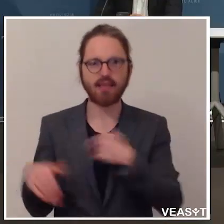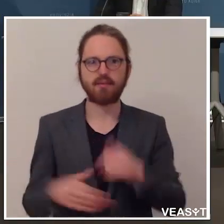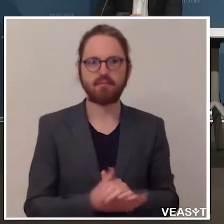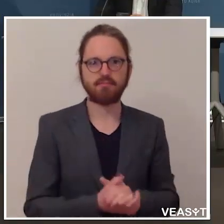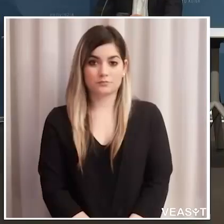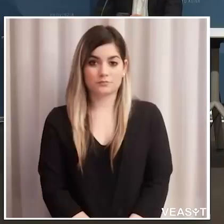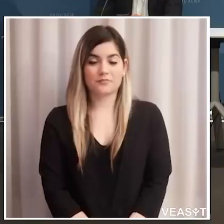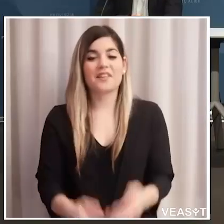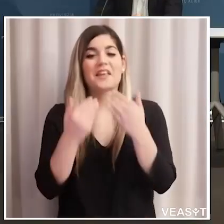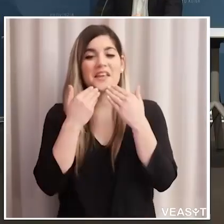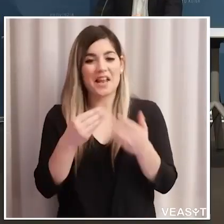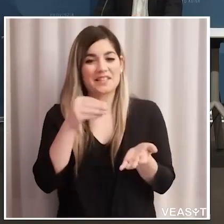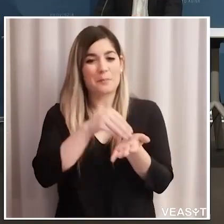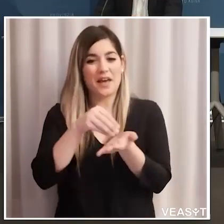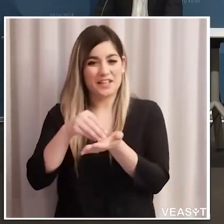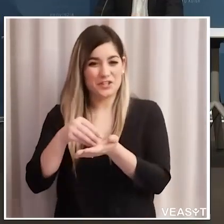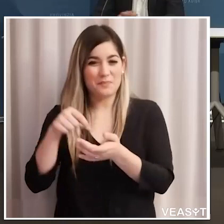i partecipanti qua al podio.